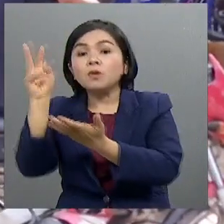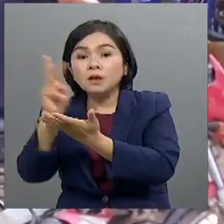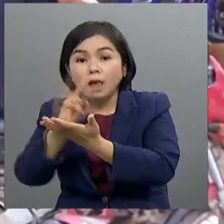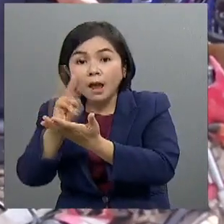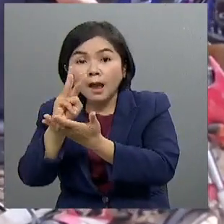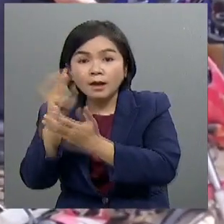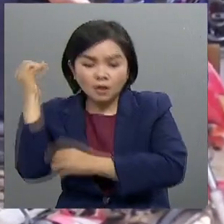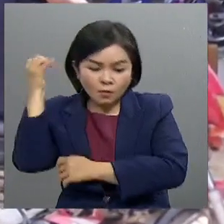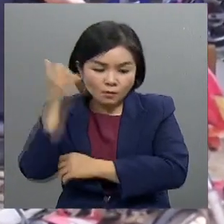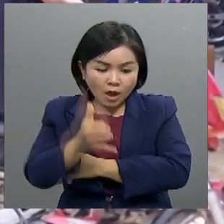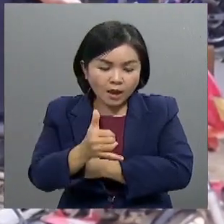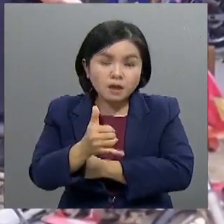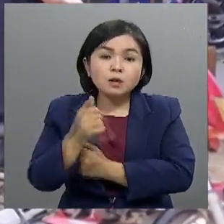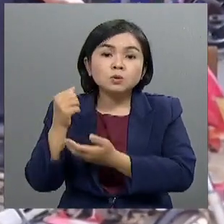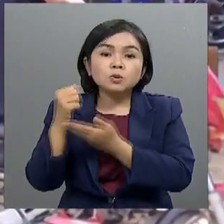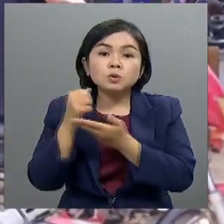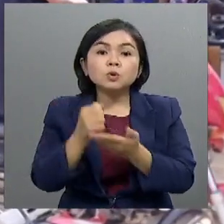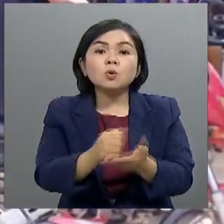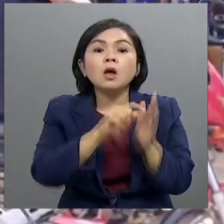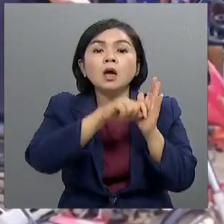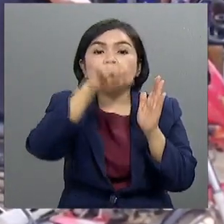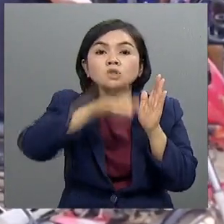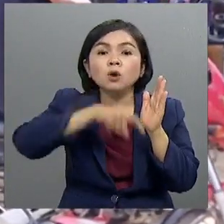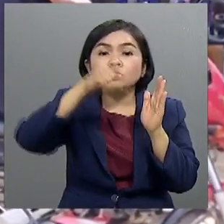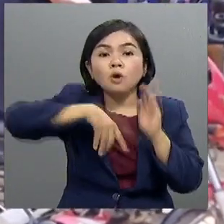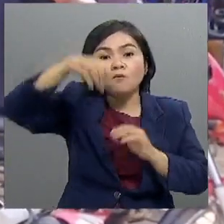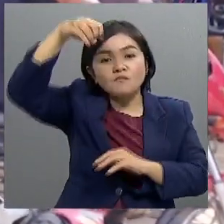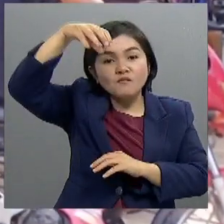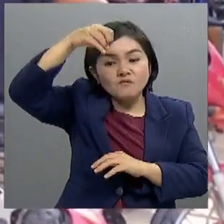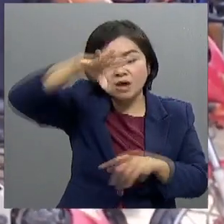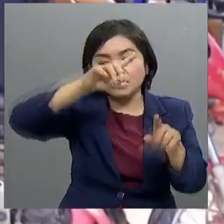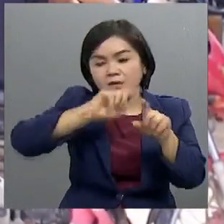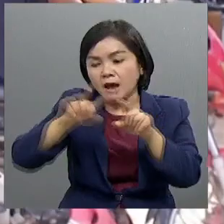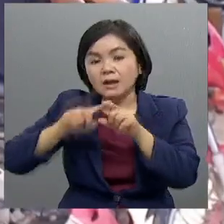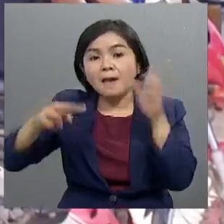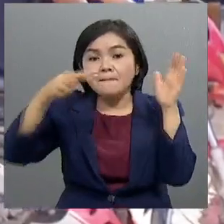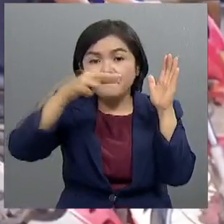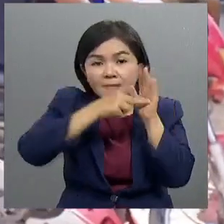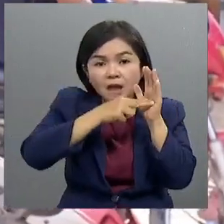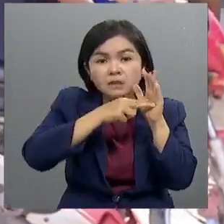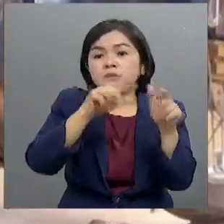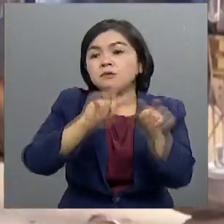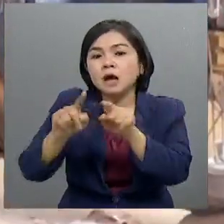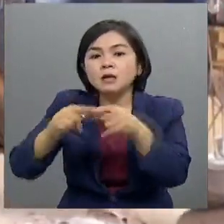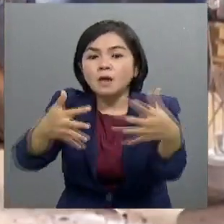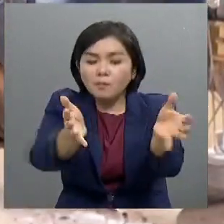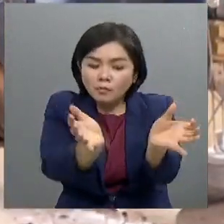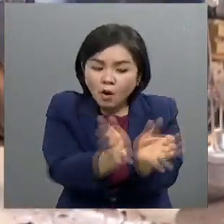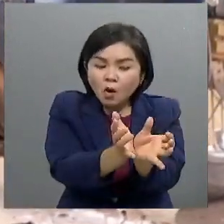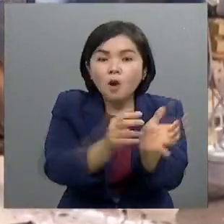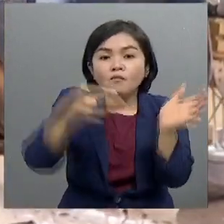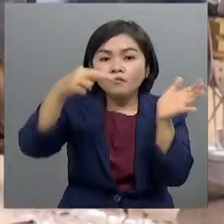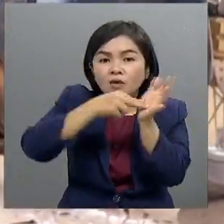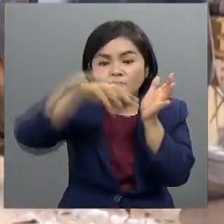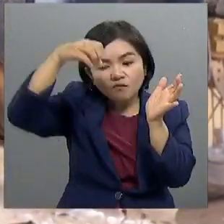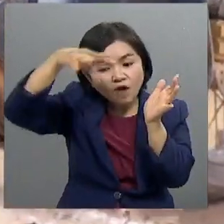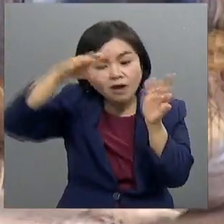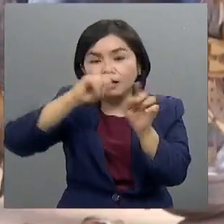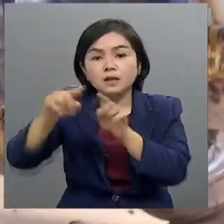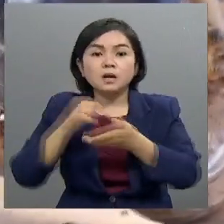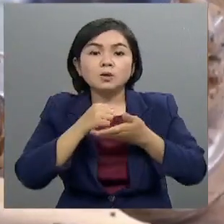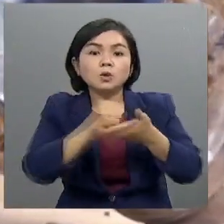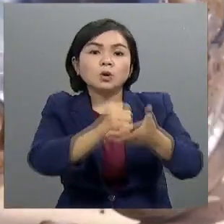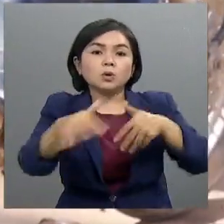เพื่อให้บริการซ่อมเครื่องใช้ไฟฟ้าและอิเล็กทรอนิกส์ต่างๆครับให้กับผู้ประสบภัยน้ำท่วมร่วมกันกับทีมนักศึกษา